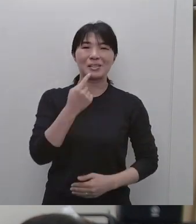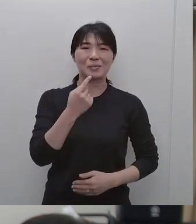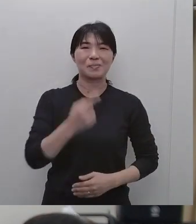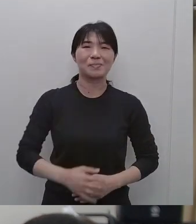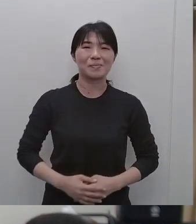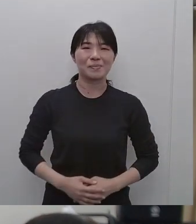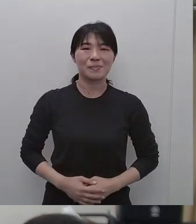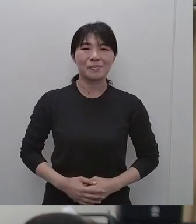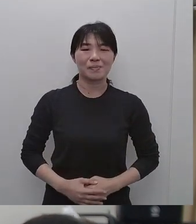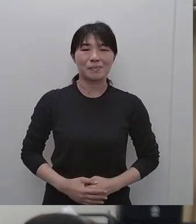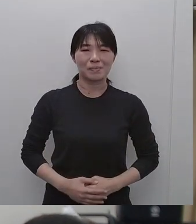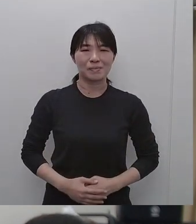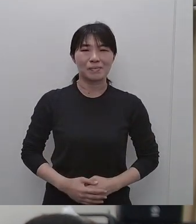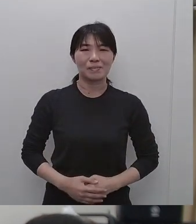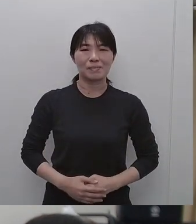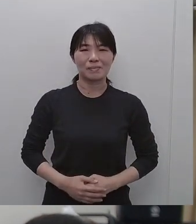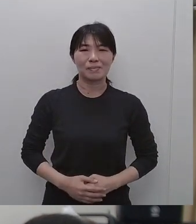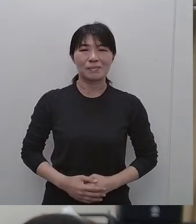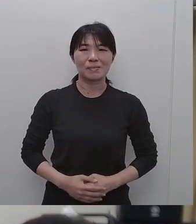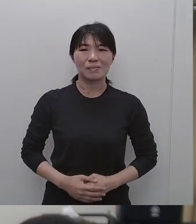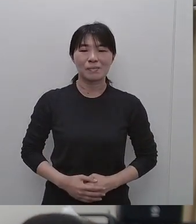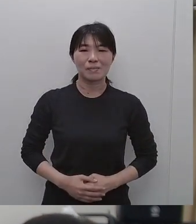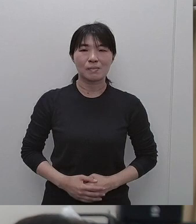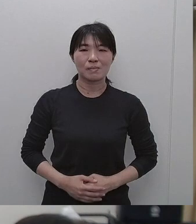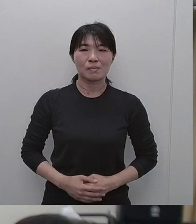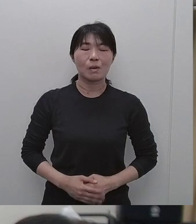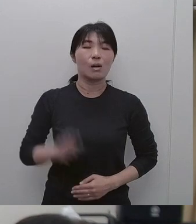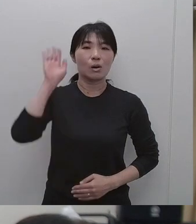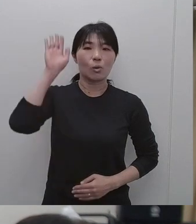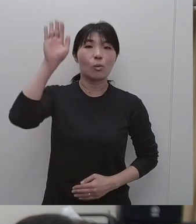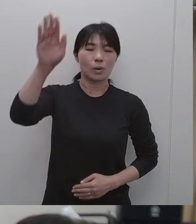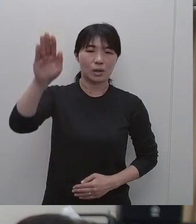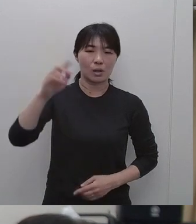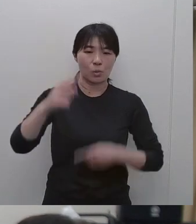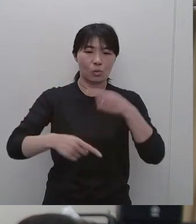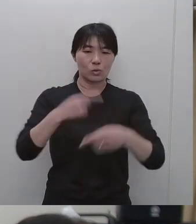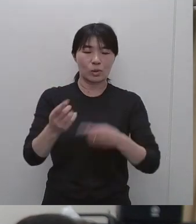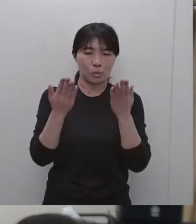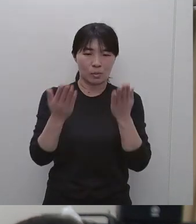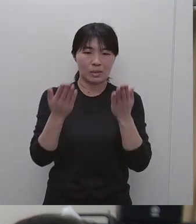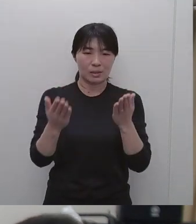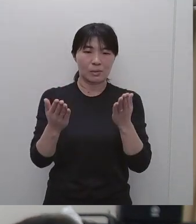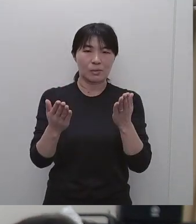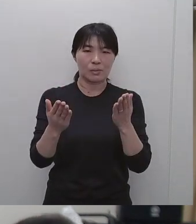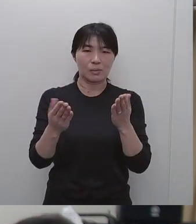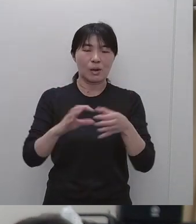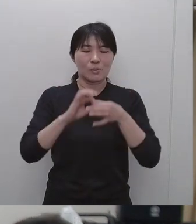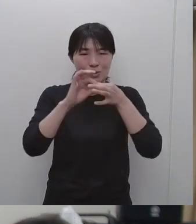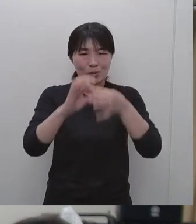勉強にもなって、とても楽しくやらさせてもらっています。 これからも勉強してですね、使えるように、